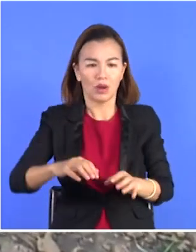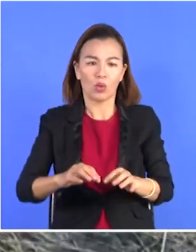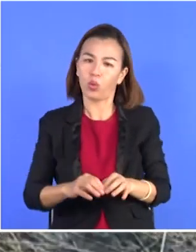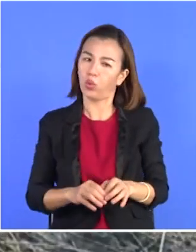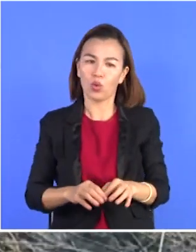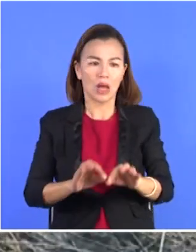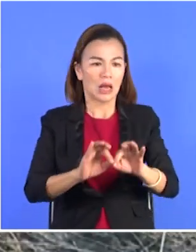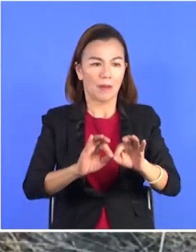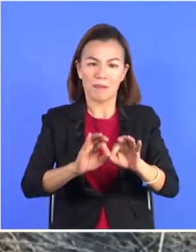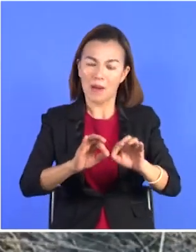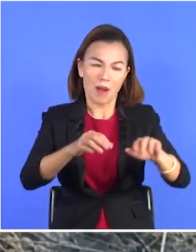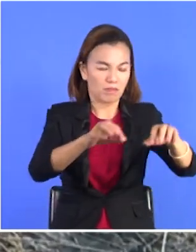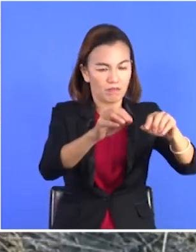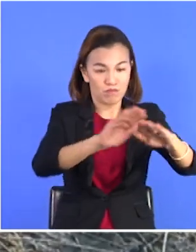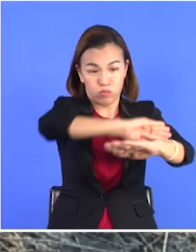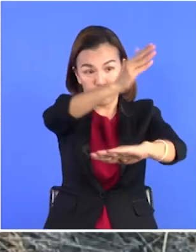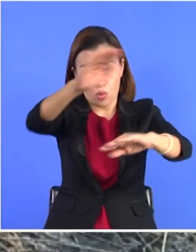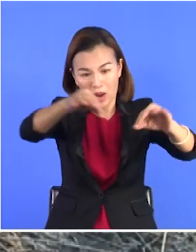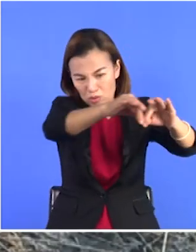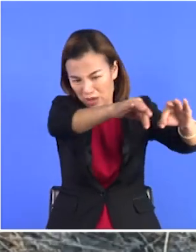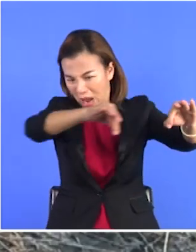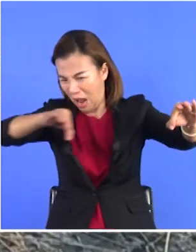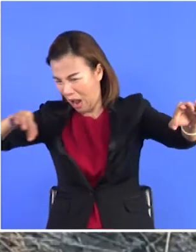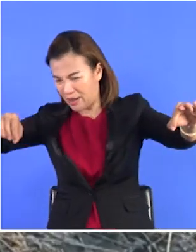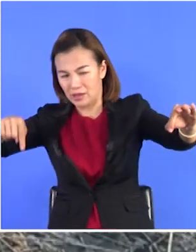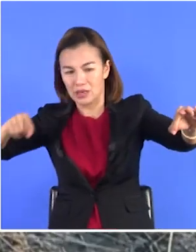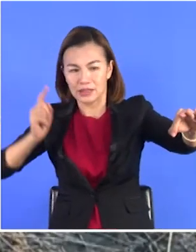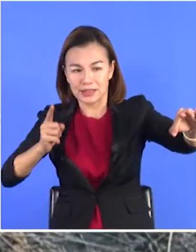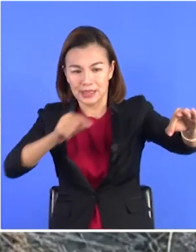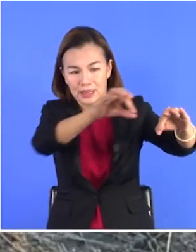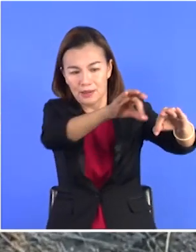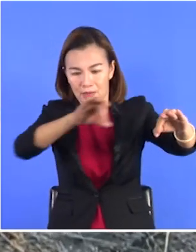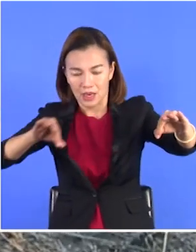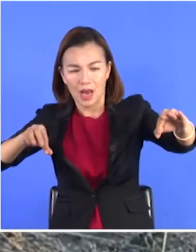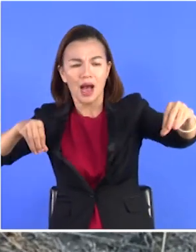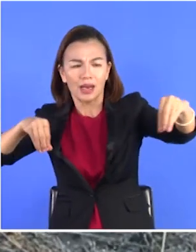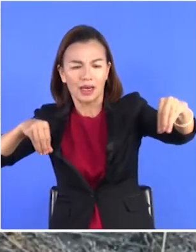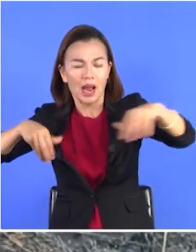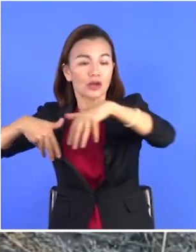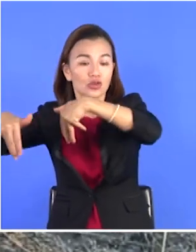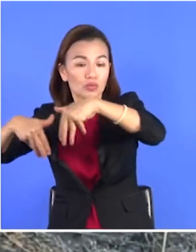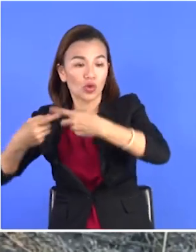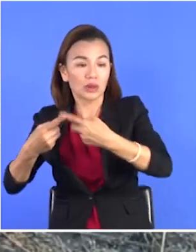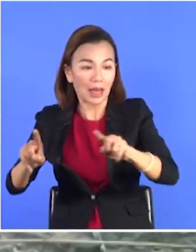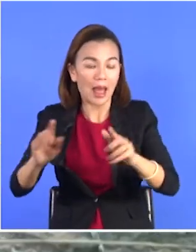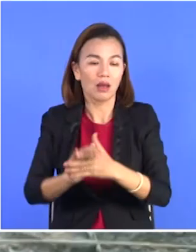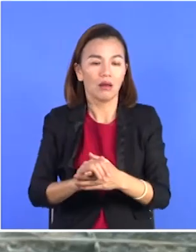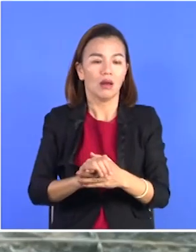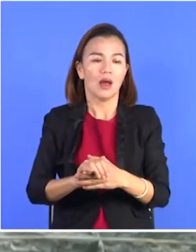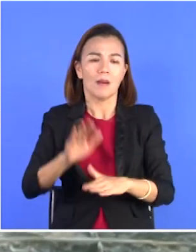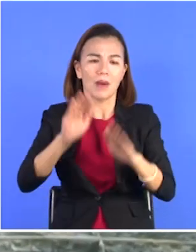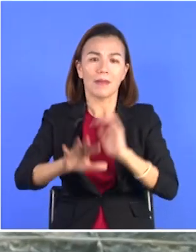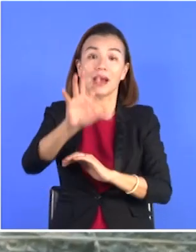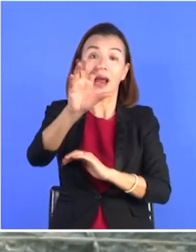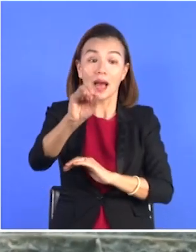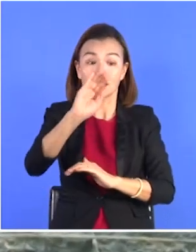นะครับบริเวณสวนของตัวเองน่ะอยู่ห่างจากโรวงน้ำตาลนะครับไม่ถึง 500มตแต่ก็ยังถูกโขลงช้างปีนี้ไม่ต่ำกว่า 50ตัว